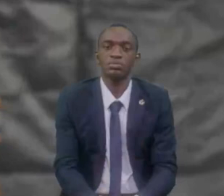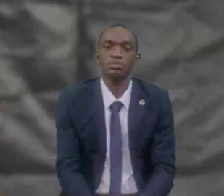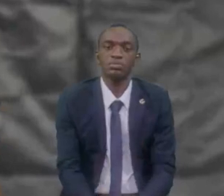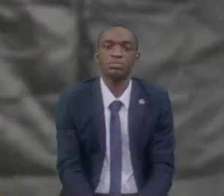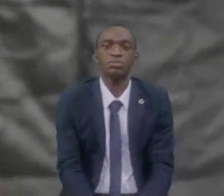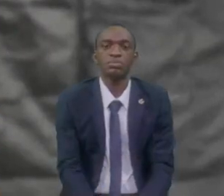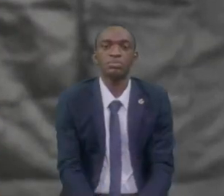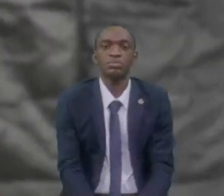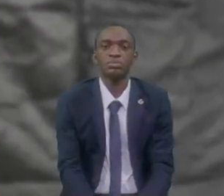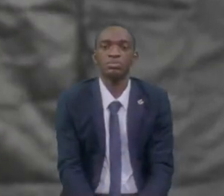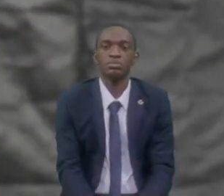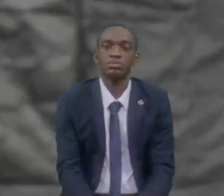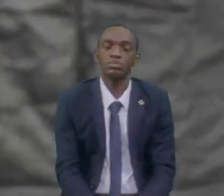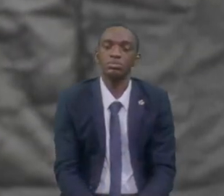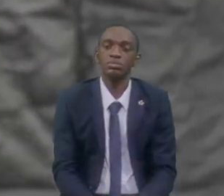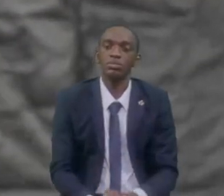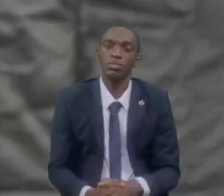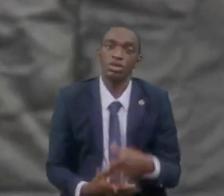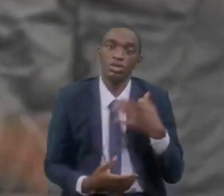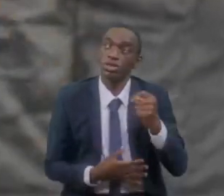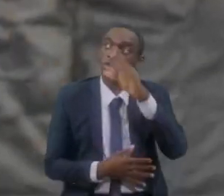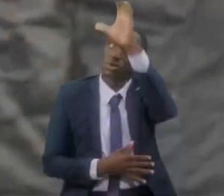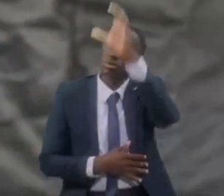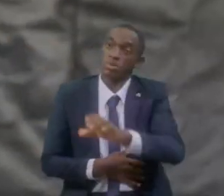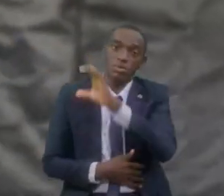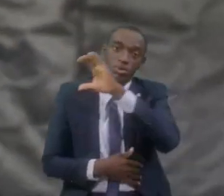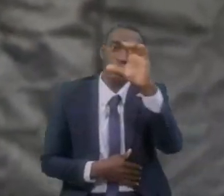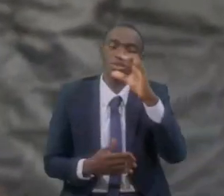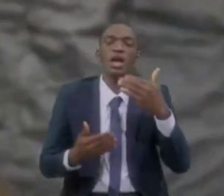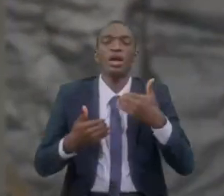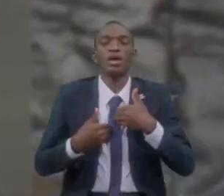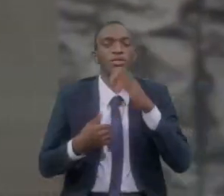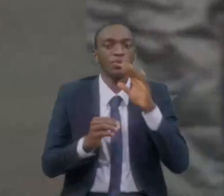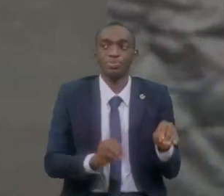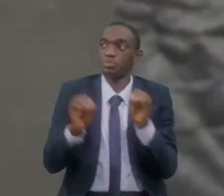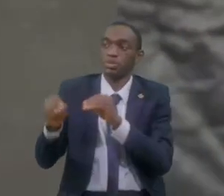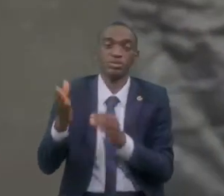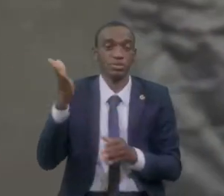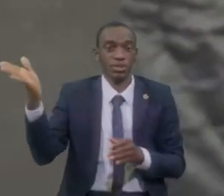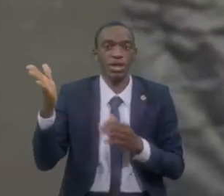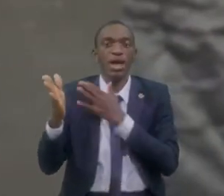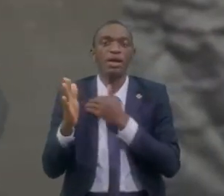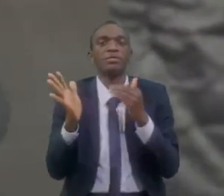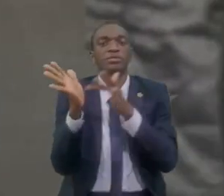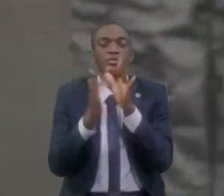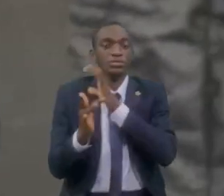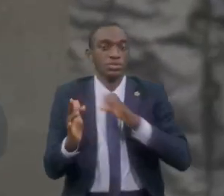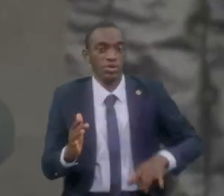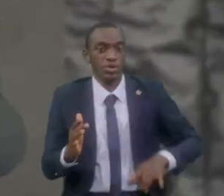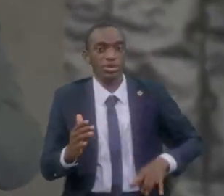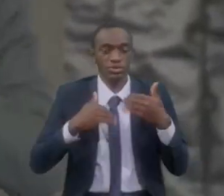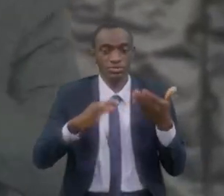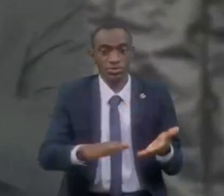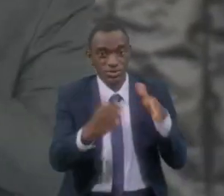calvaire est venu. La croix a été placée et Christ est mort pour toi sur